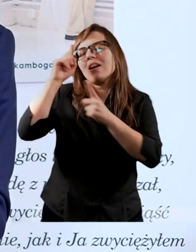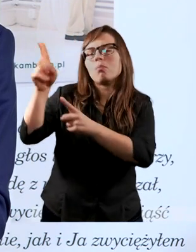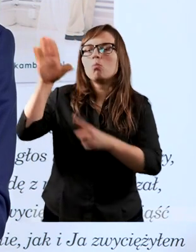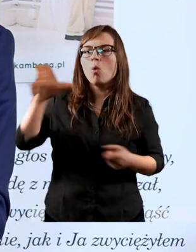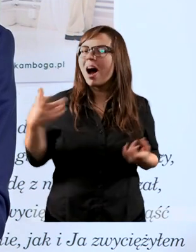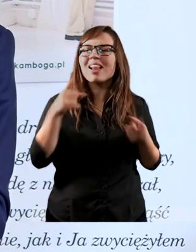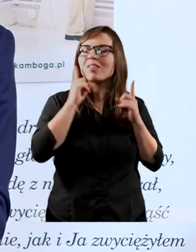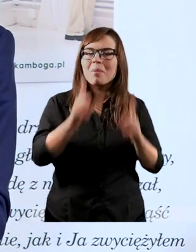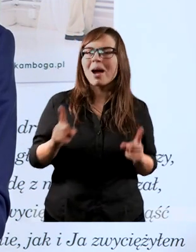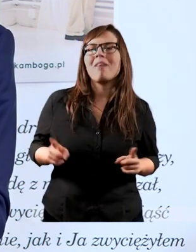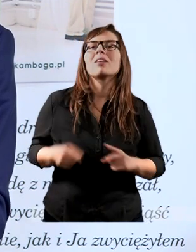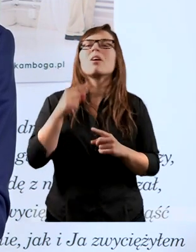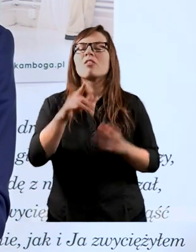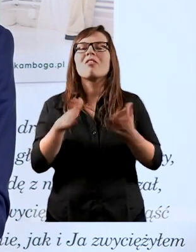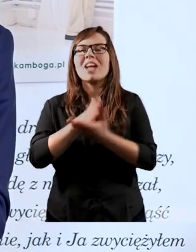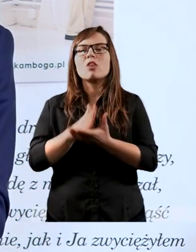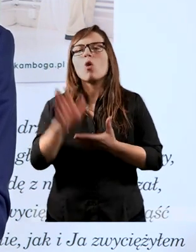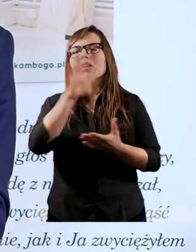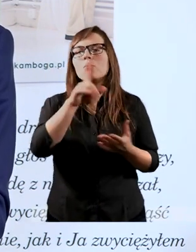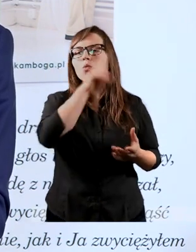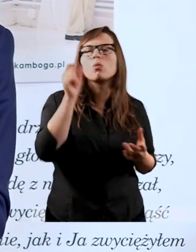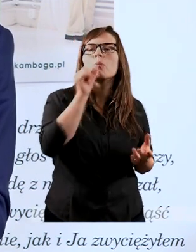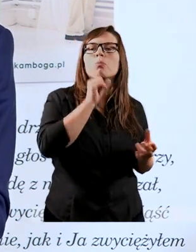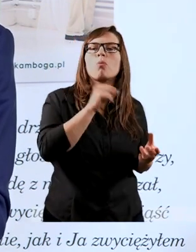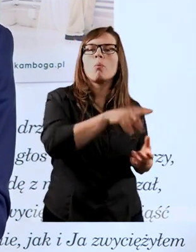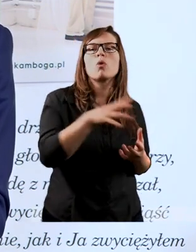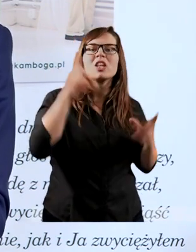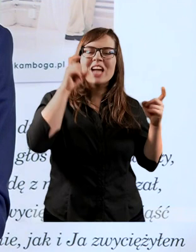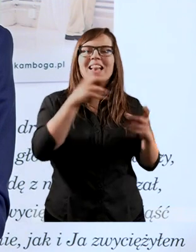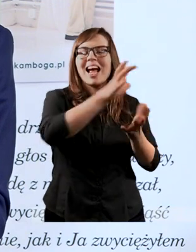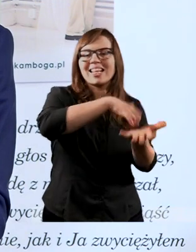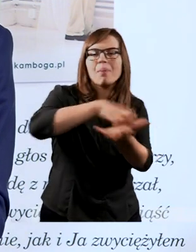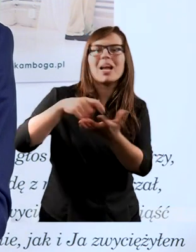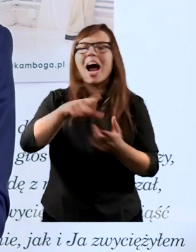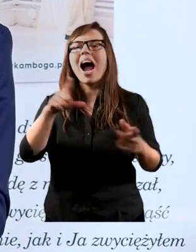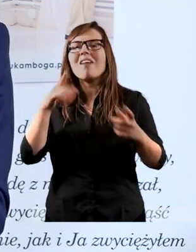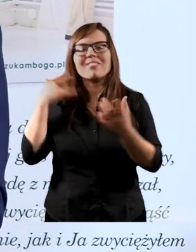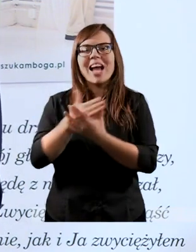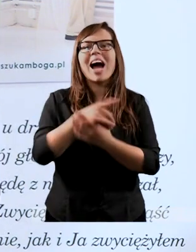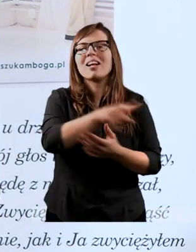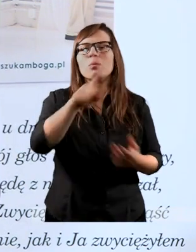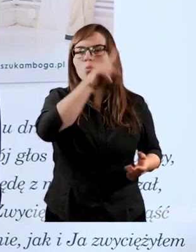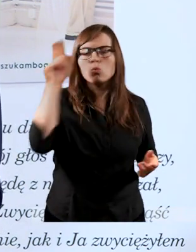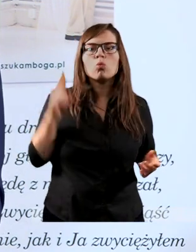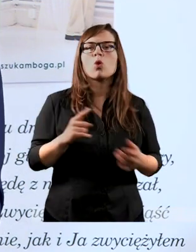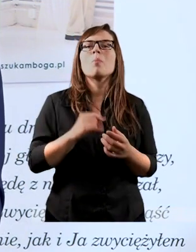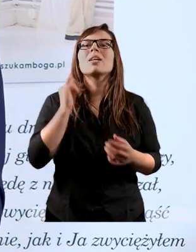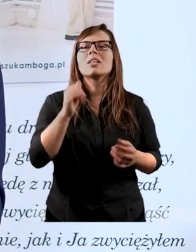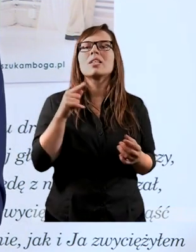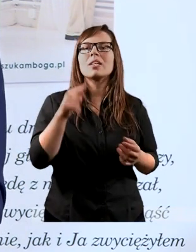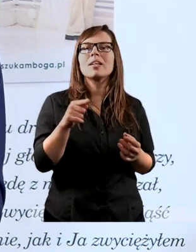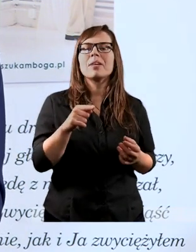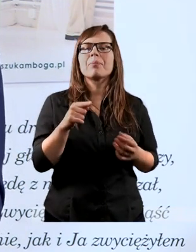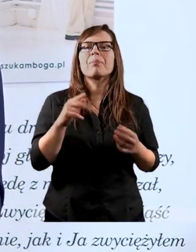w ten sposób tym wierzącym ludziom próbuje zabierać wiarę. Sam, zresztą tak jak Księga Hioba, jeszcze raz się do niej